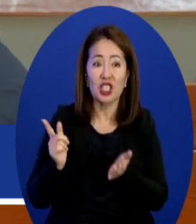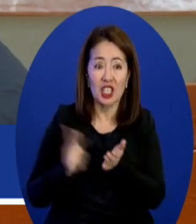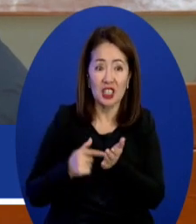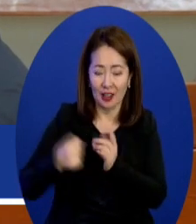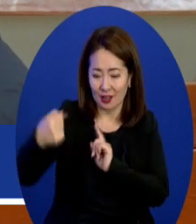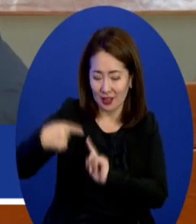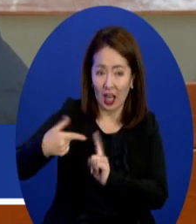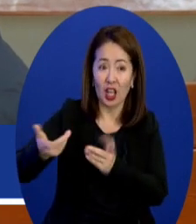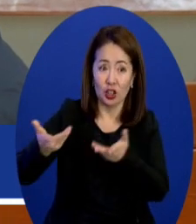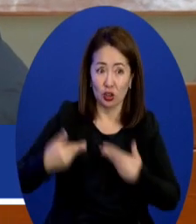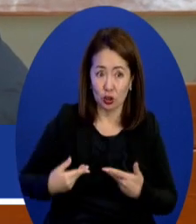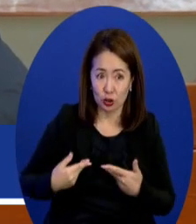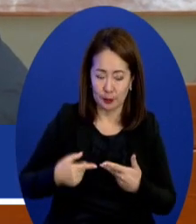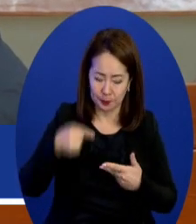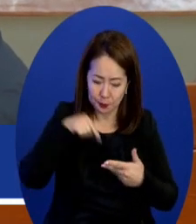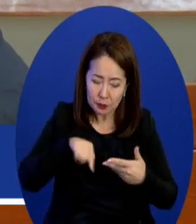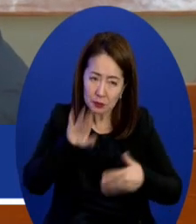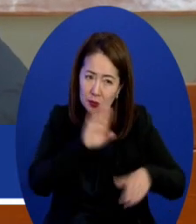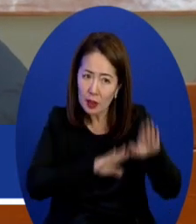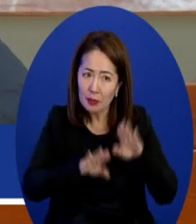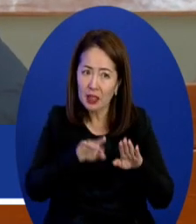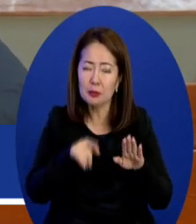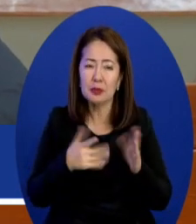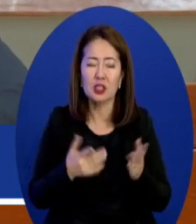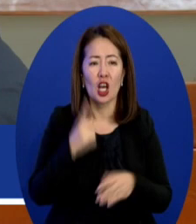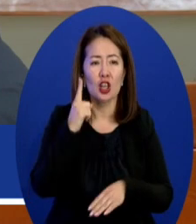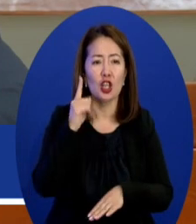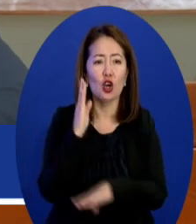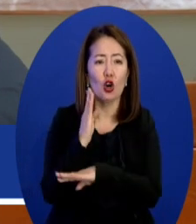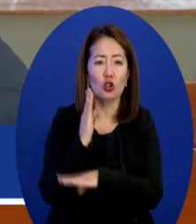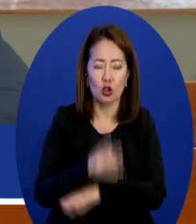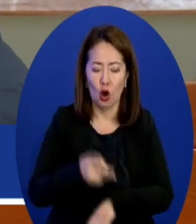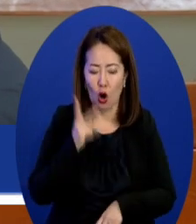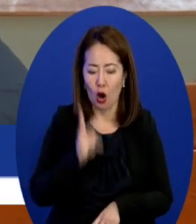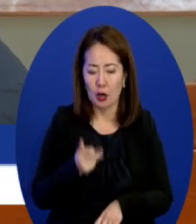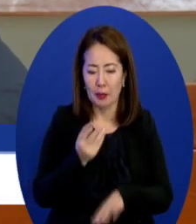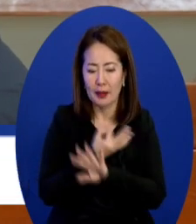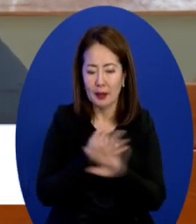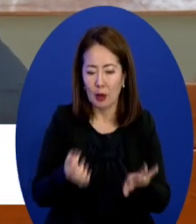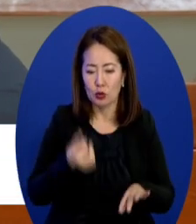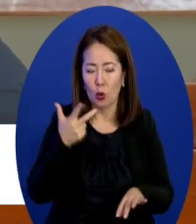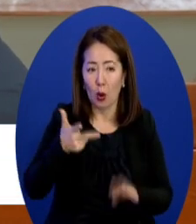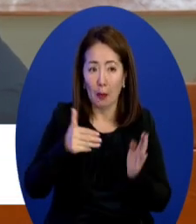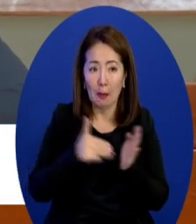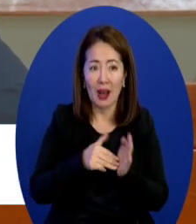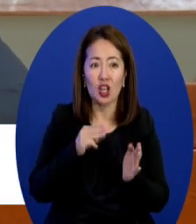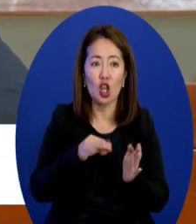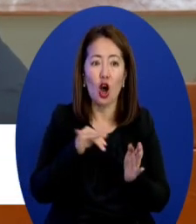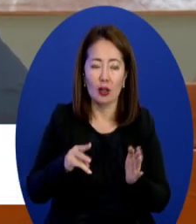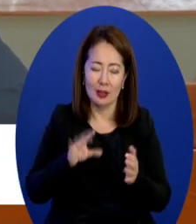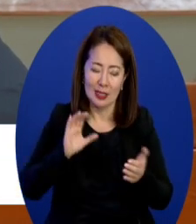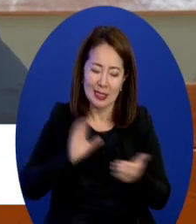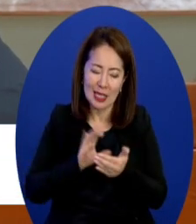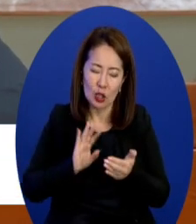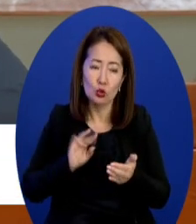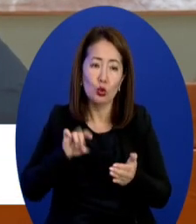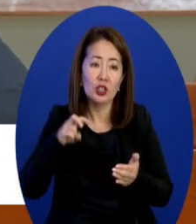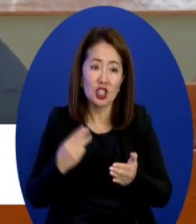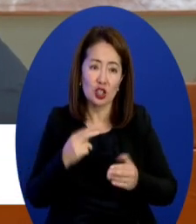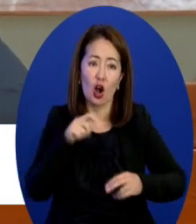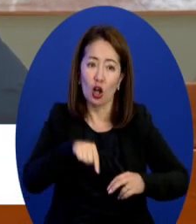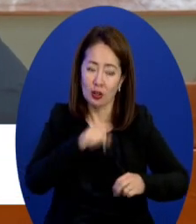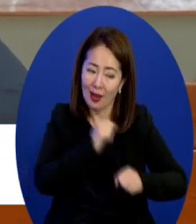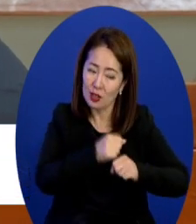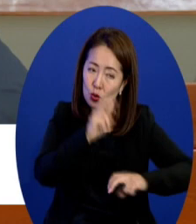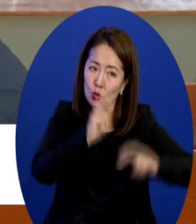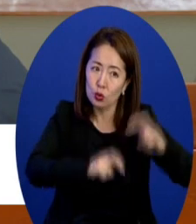байгаа. Өнөөдрийн байдлаар бид нэр өдөрт 2800-аас 3000 тон сайжруулсан түлшийг одоо ажиллаж